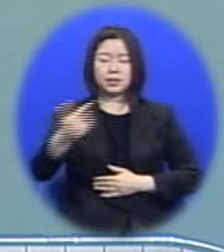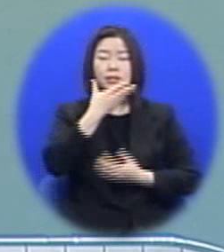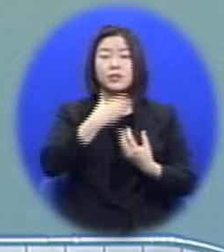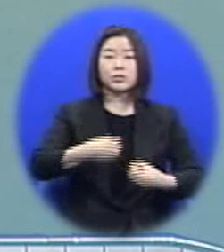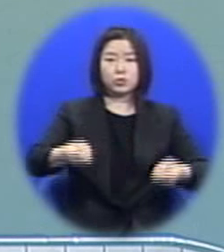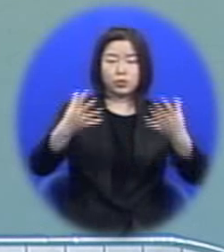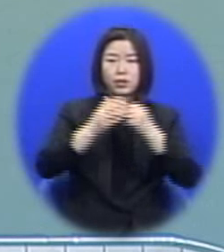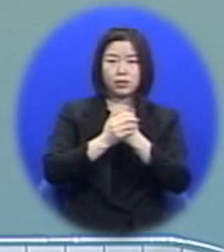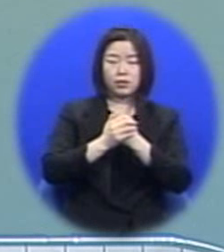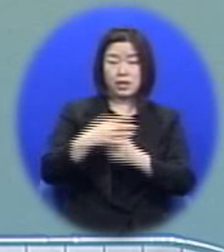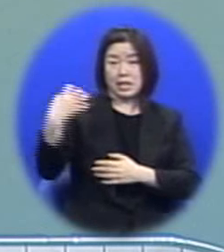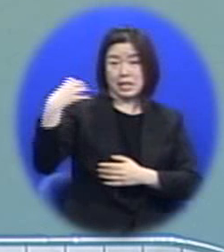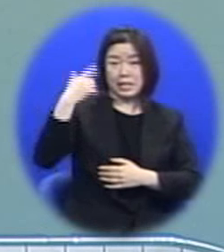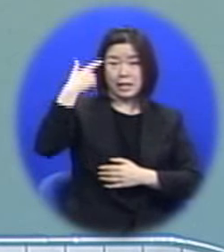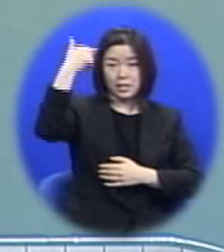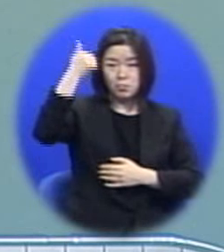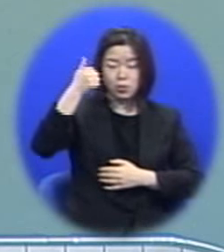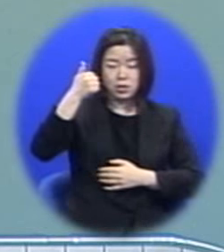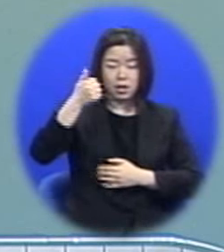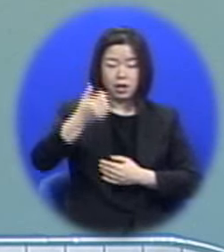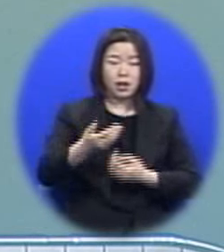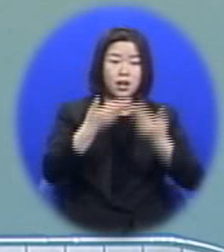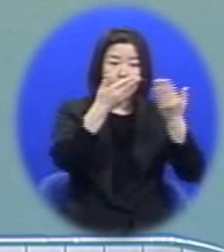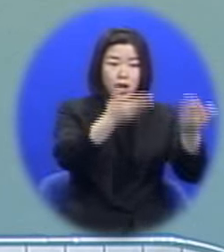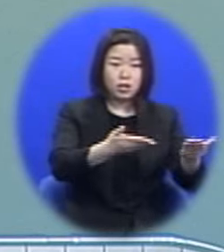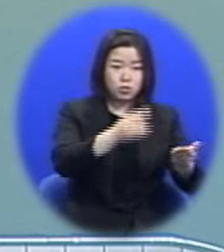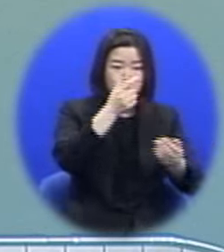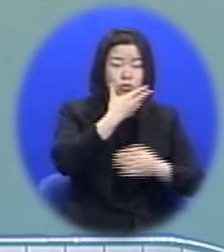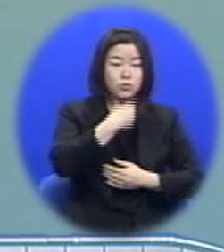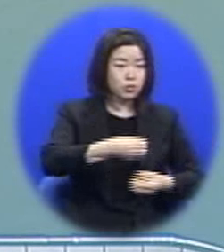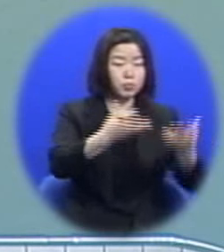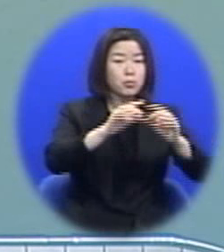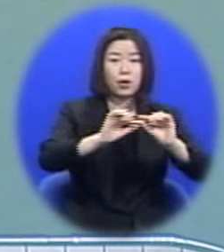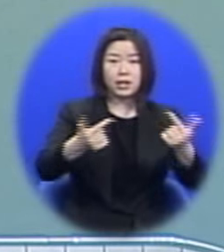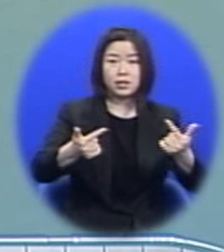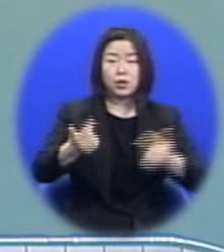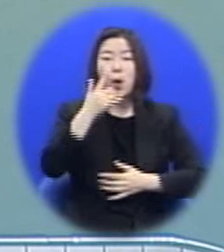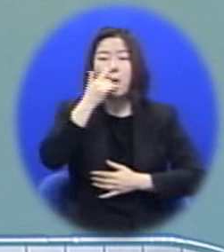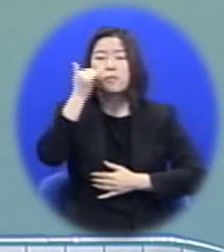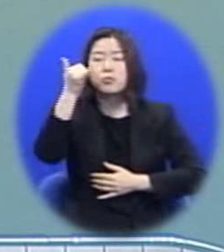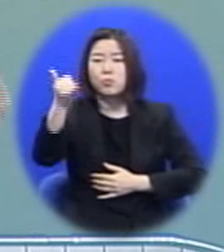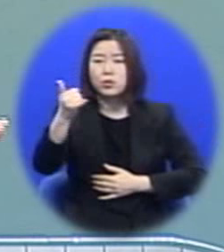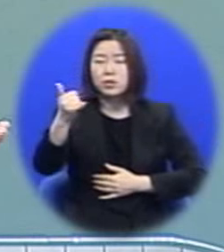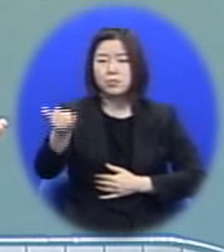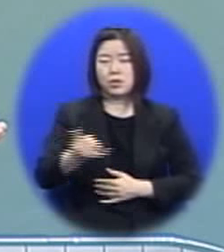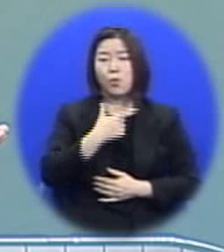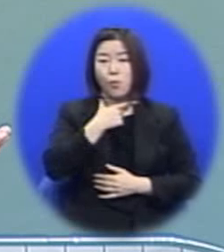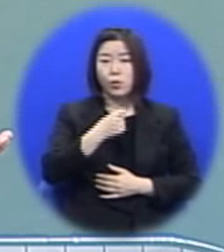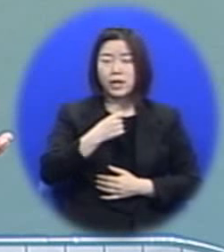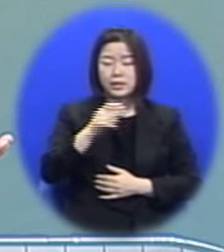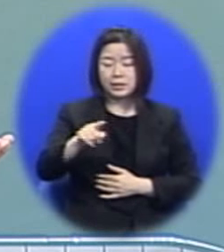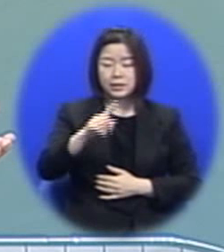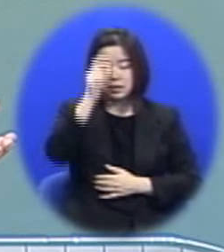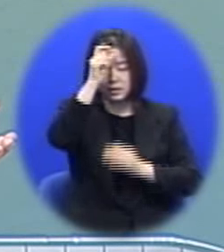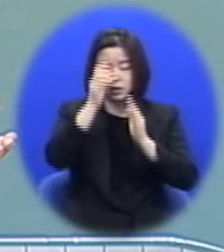담임 목사가 빌어주는 축복이 아닙니다. 부모님이 빌어주는 복이 필요해요. 그게 부족했던 거예요.